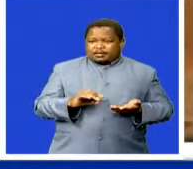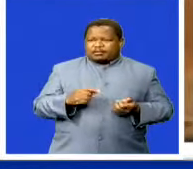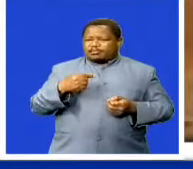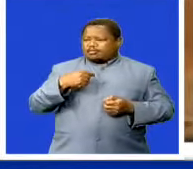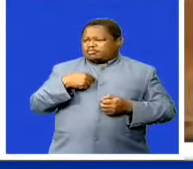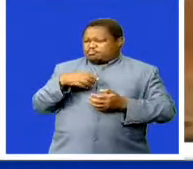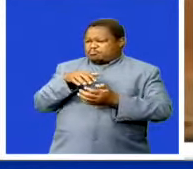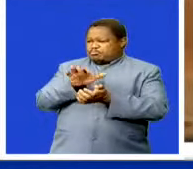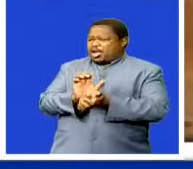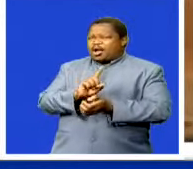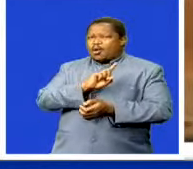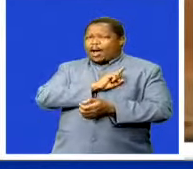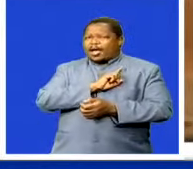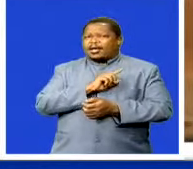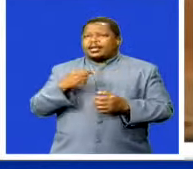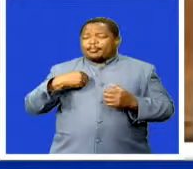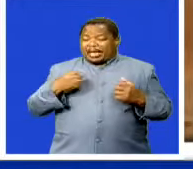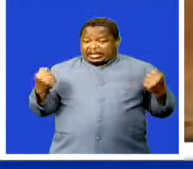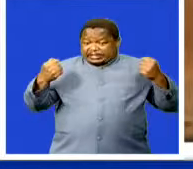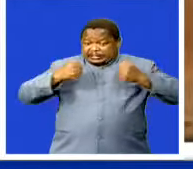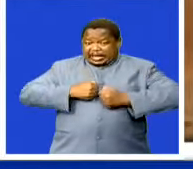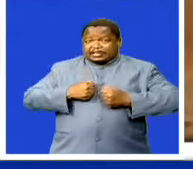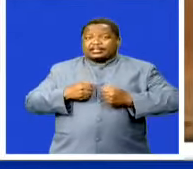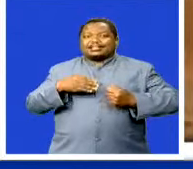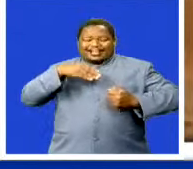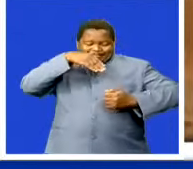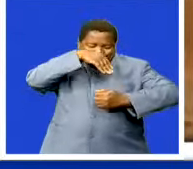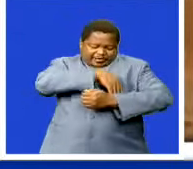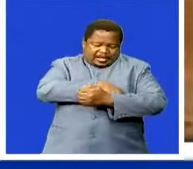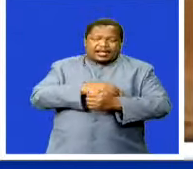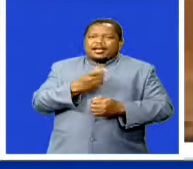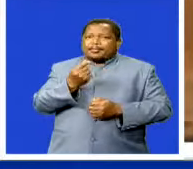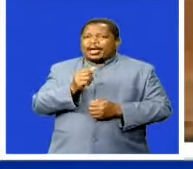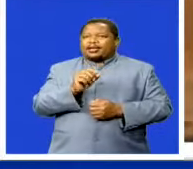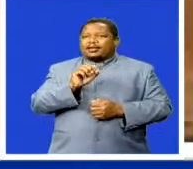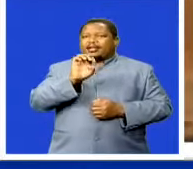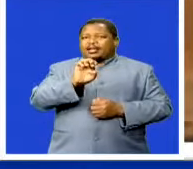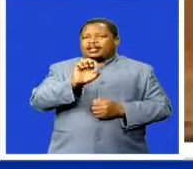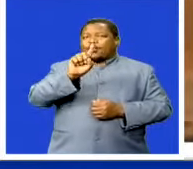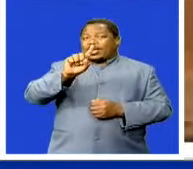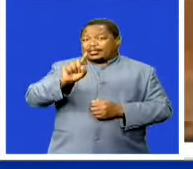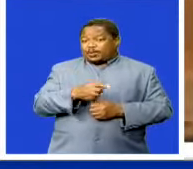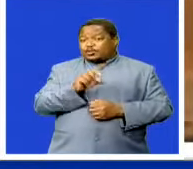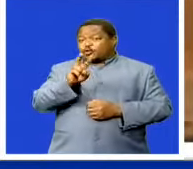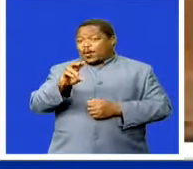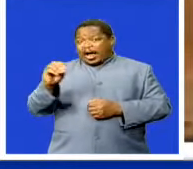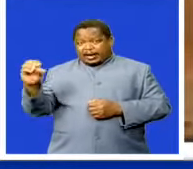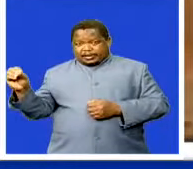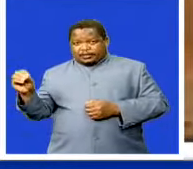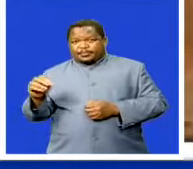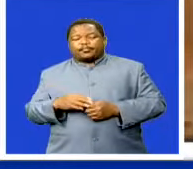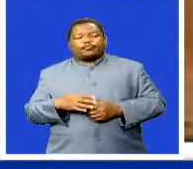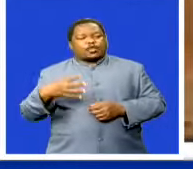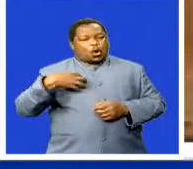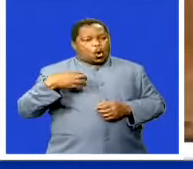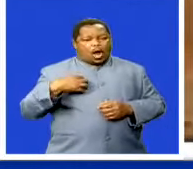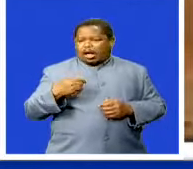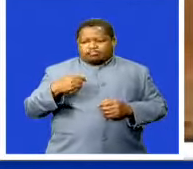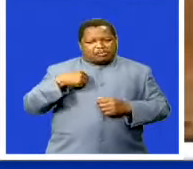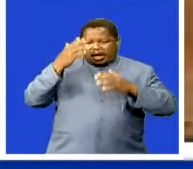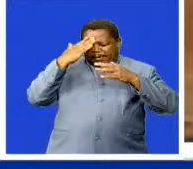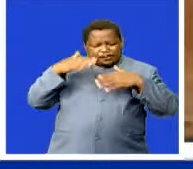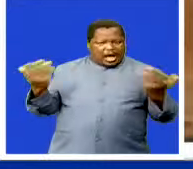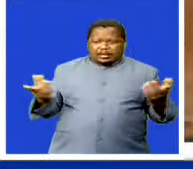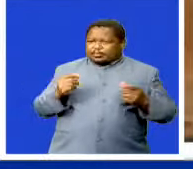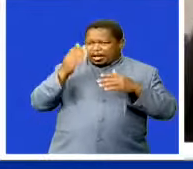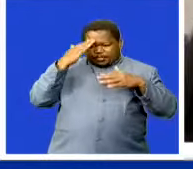1.2 athi no le mali leyo asiyathi sineminengile nangifaka isandla kuwe ngikuthatha indoda yakho